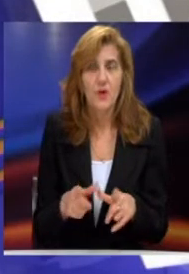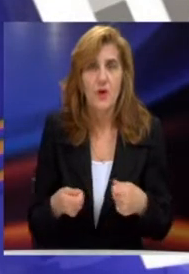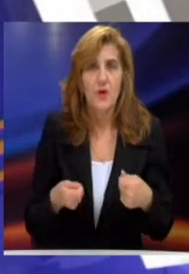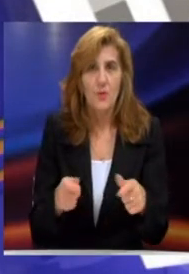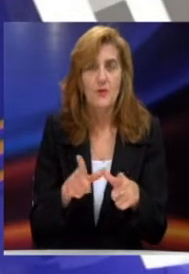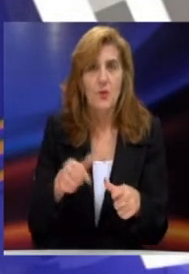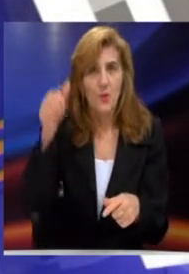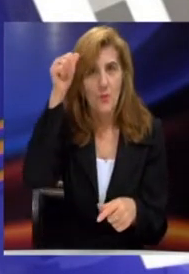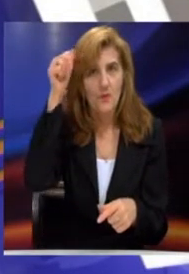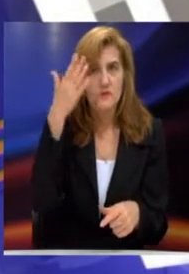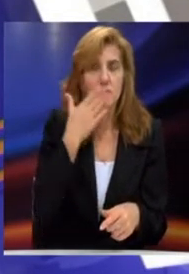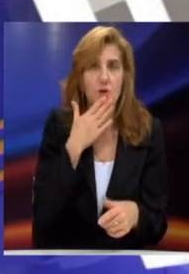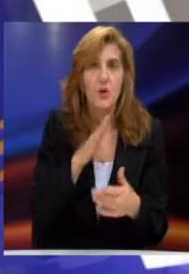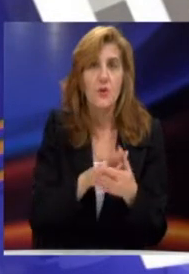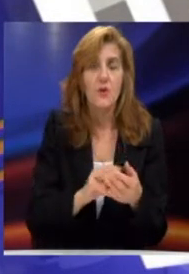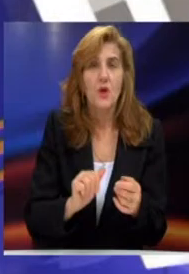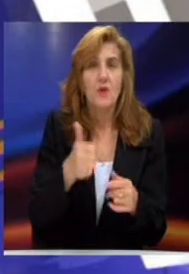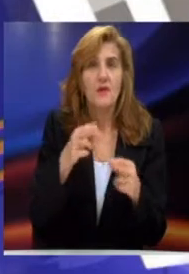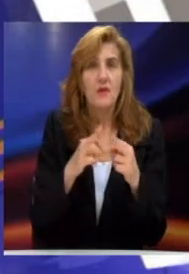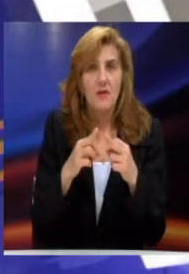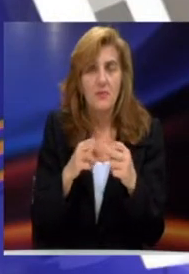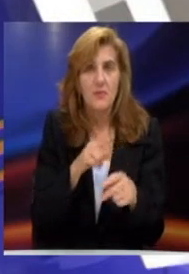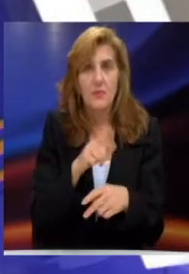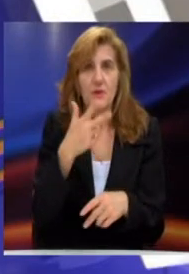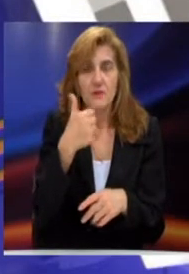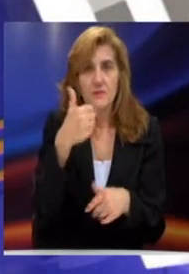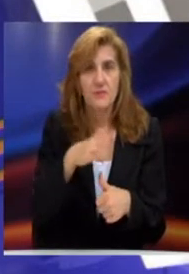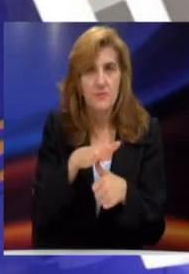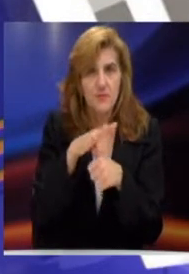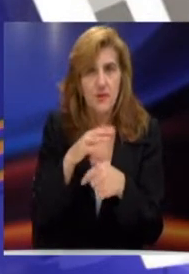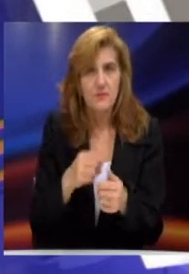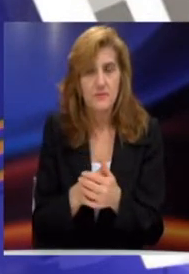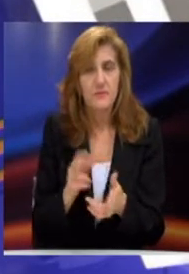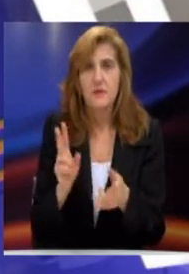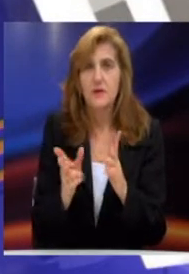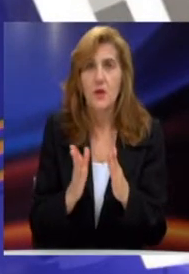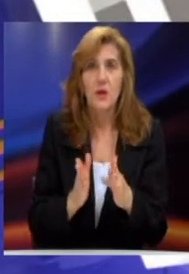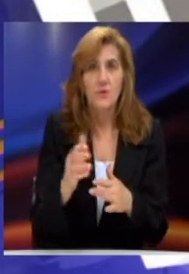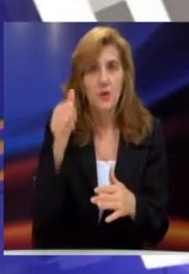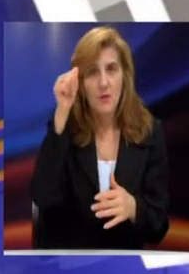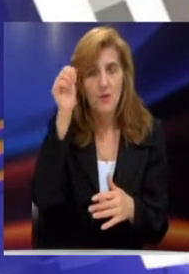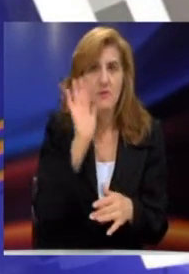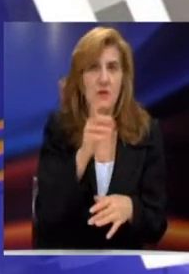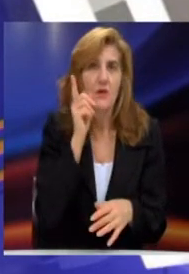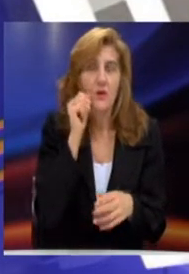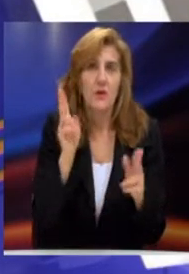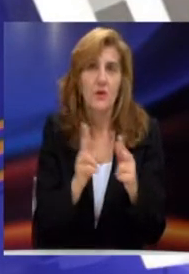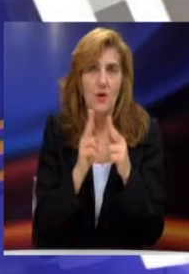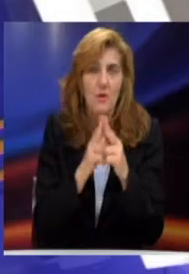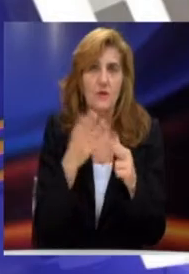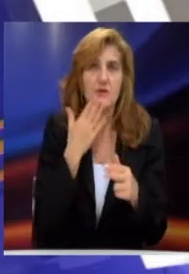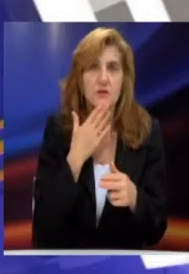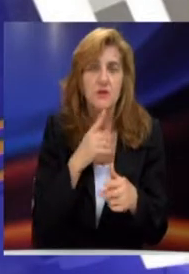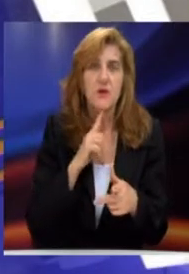Upis učenika u prvi razred osnovne škole počinje 1. aprila i trajeće do 31. maja. Kako bi buduće prvake i njihove roditelje upoznali